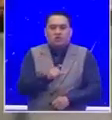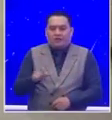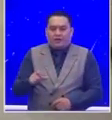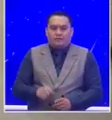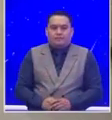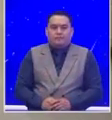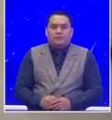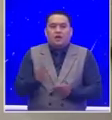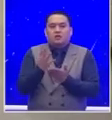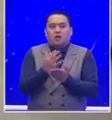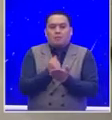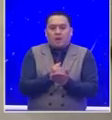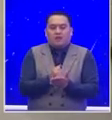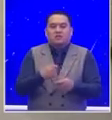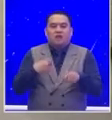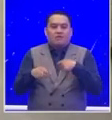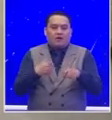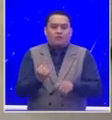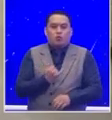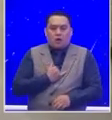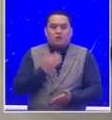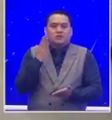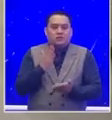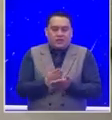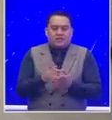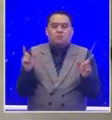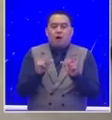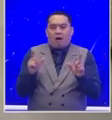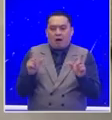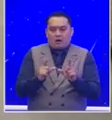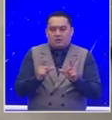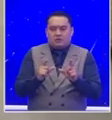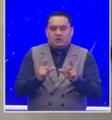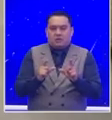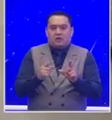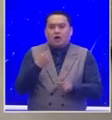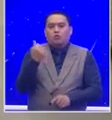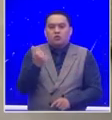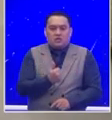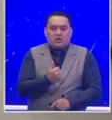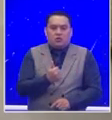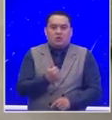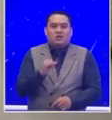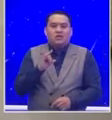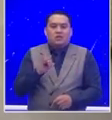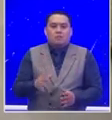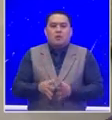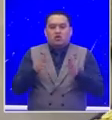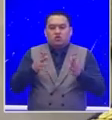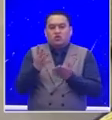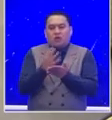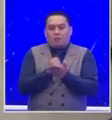человек. Запас товаров у нас имеется и в самом магазине, рассчитанный на неделю. Также есть большие запасы